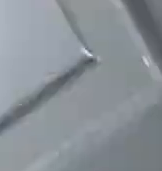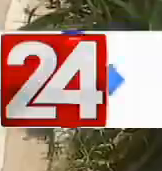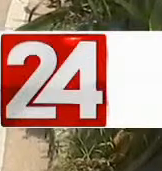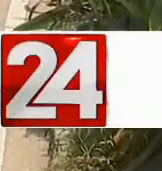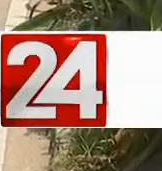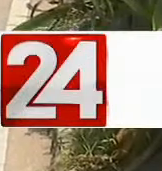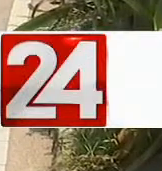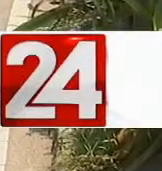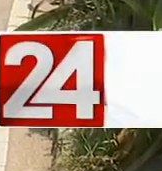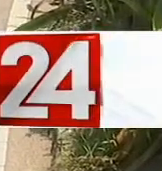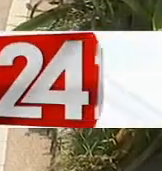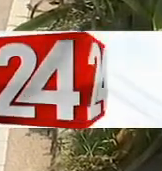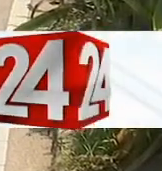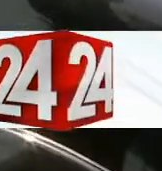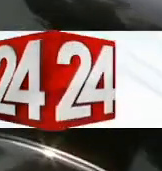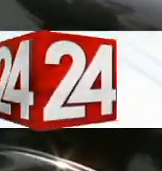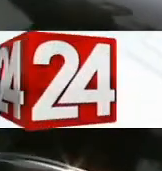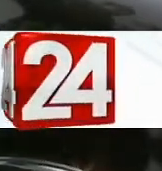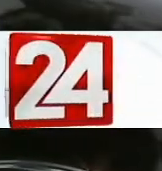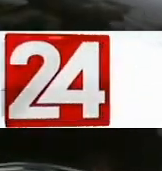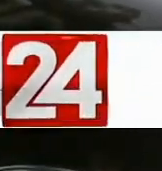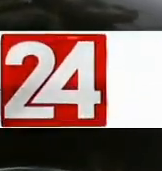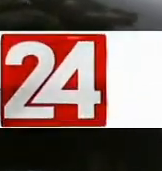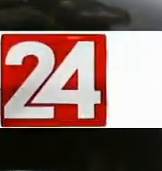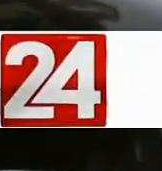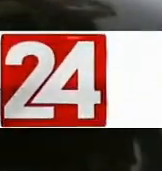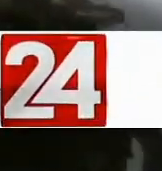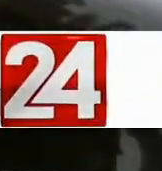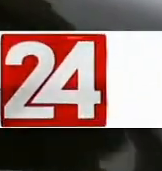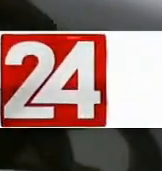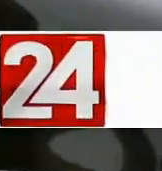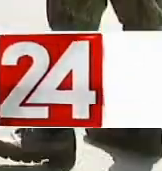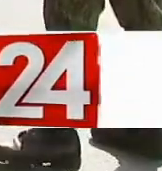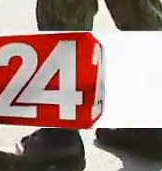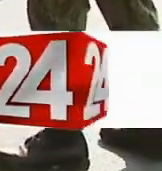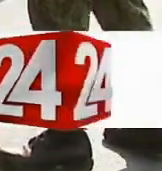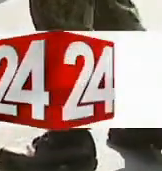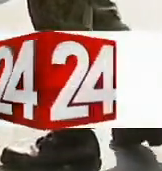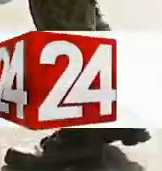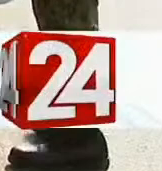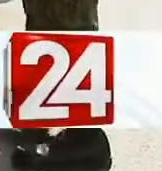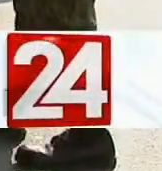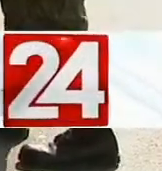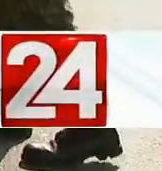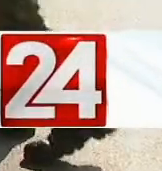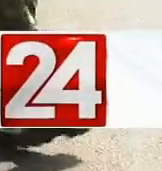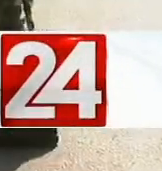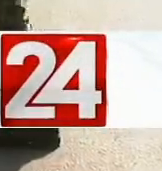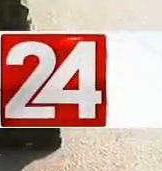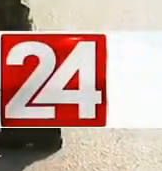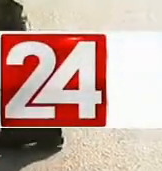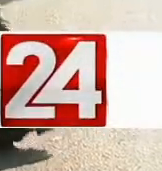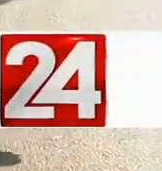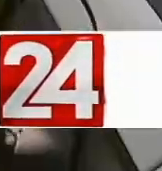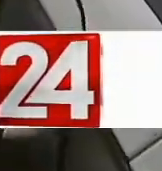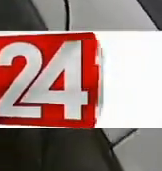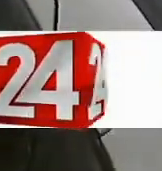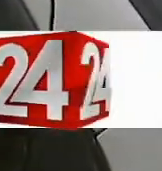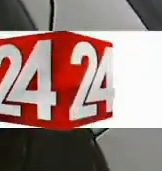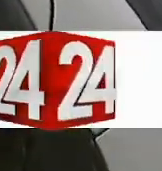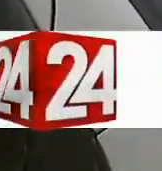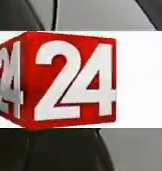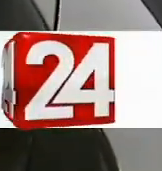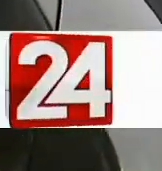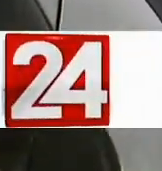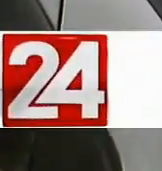At susunod, ilang mga checkpoint ng COMELEC nagsulputan na sa iba't ibang bahagi ng bansa kasabay ng simula